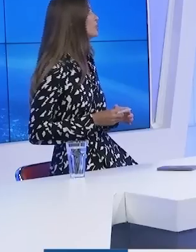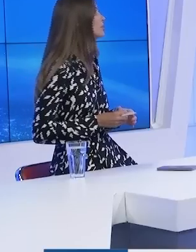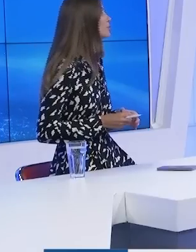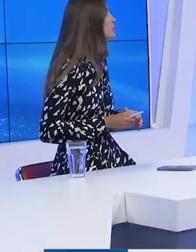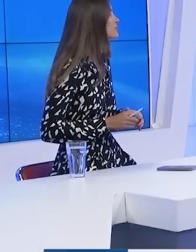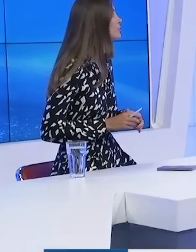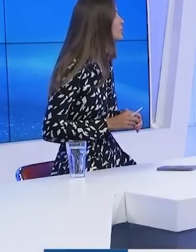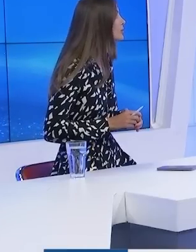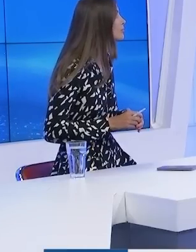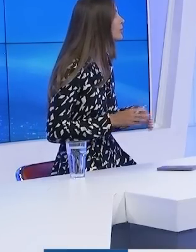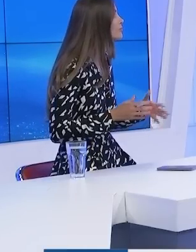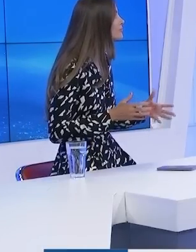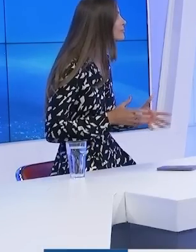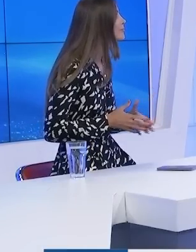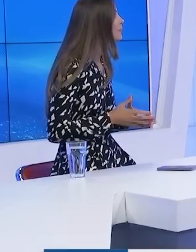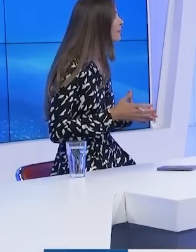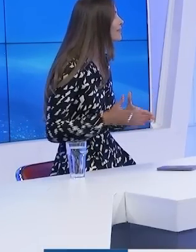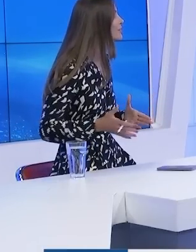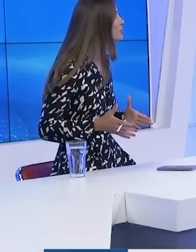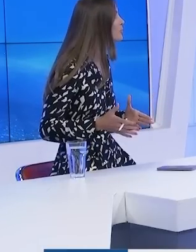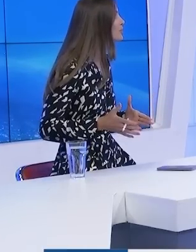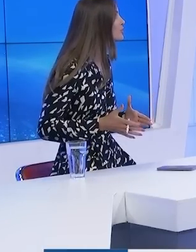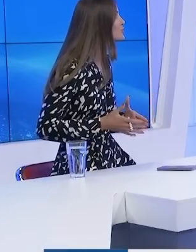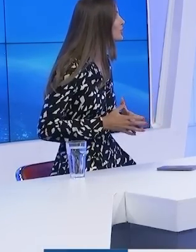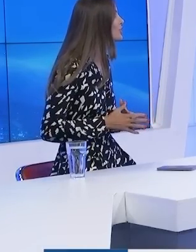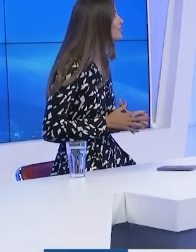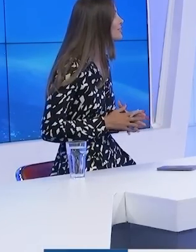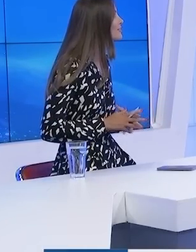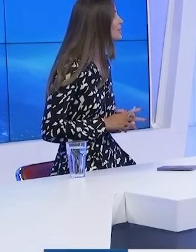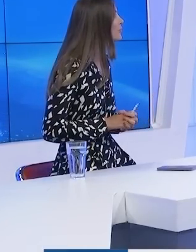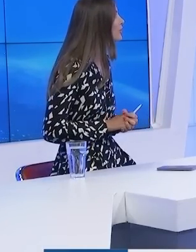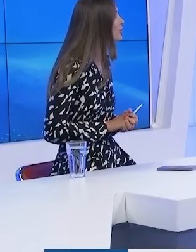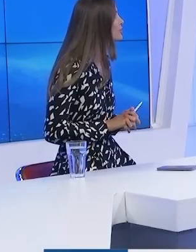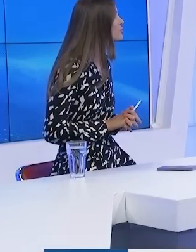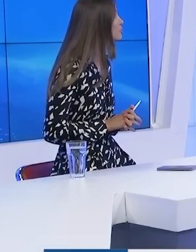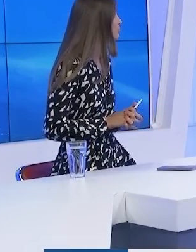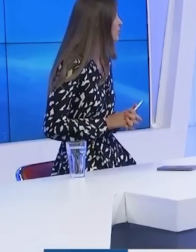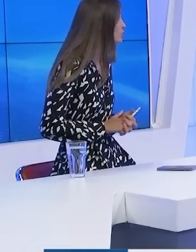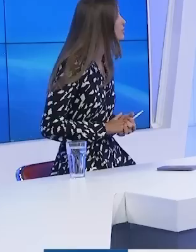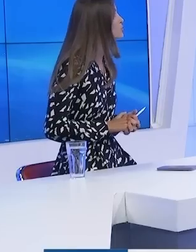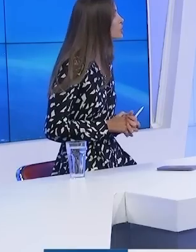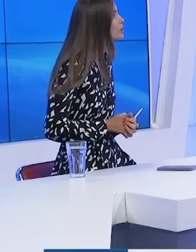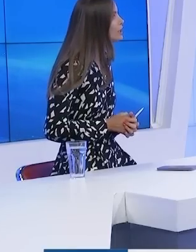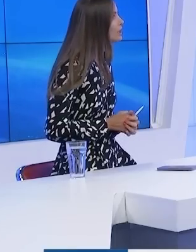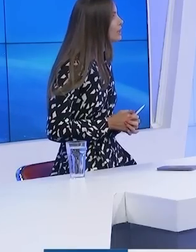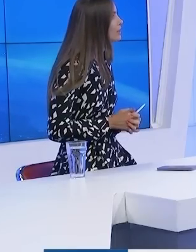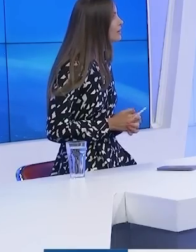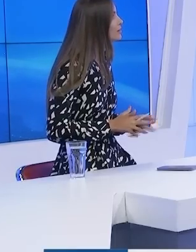serb në pjesën vejore. Pra, njëri po pranon të shkojë e tjetri po vazhdon të